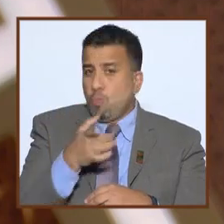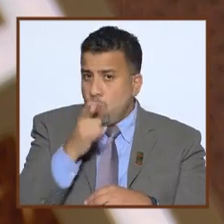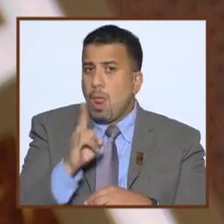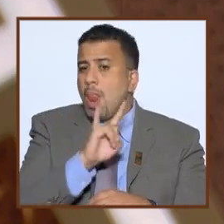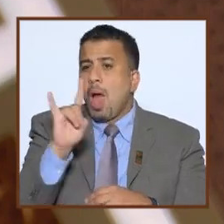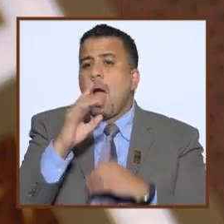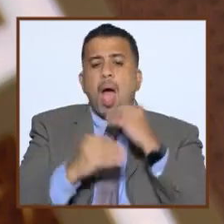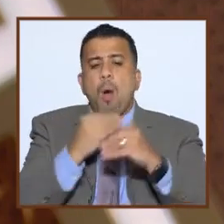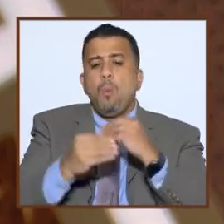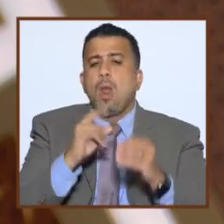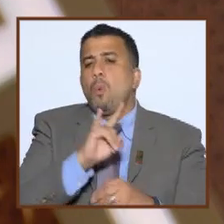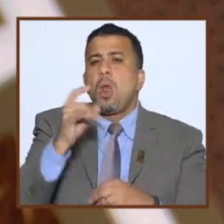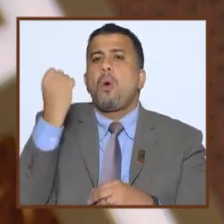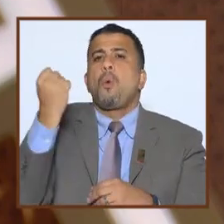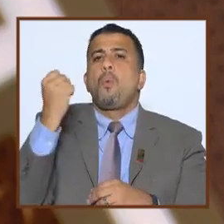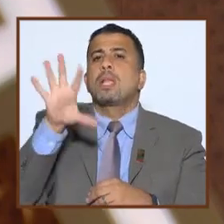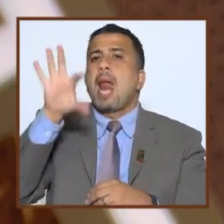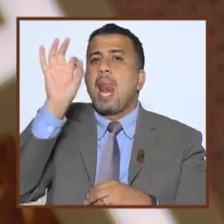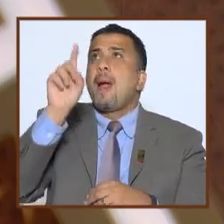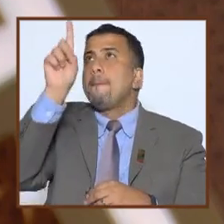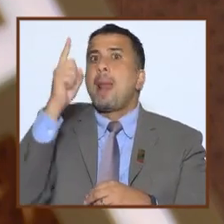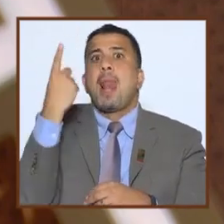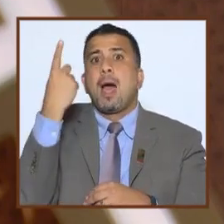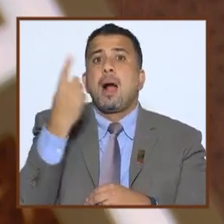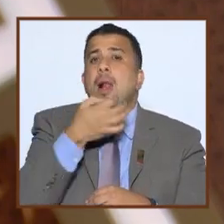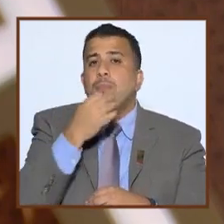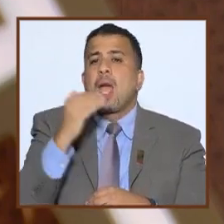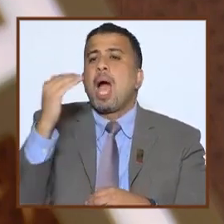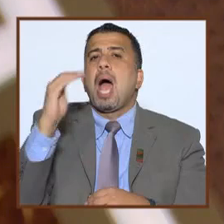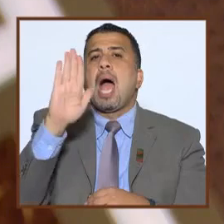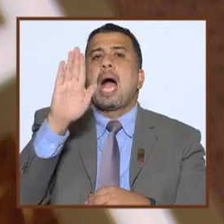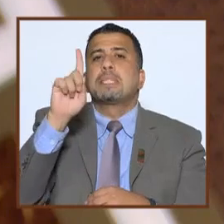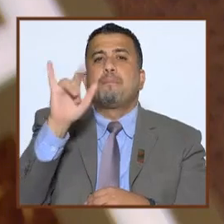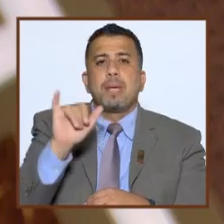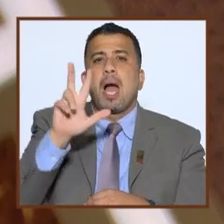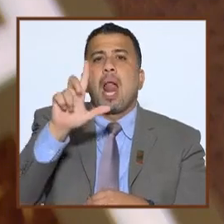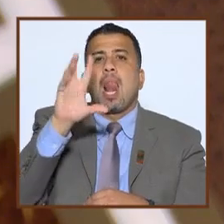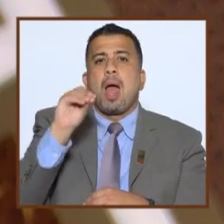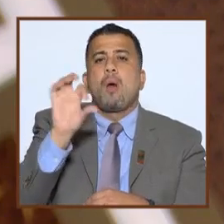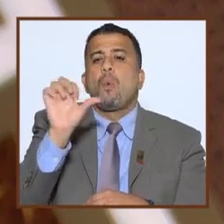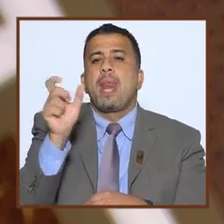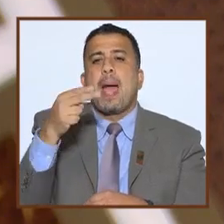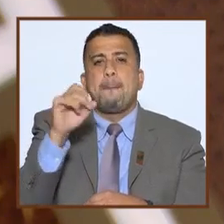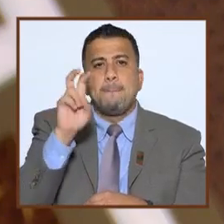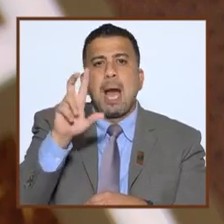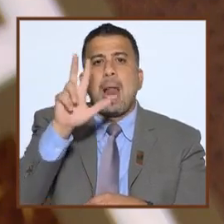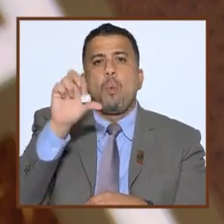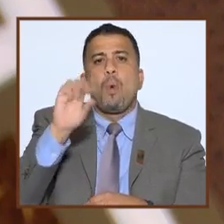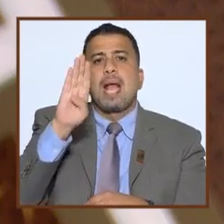هذا من افضل الكلام حسبنا الله ونعم الوكيل من افضل الكلام